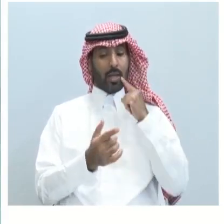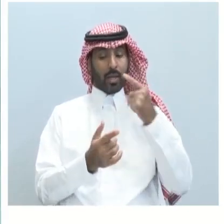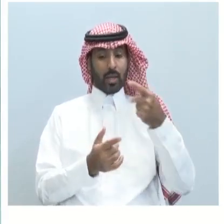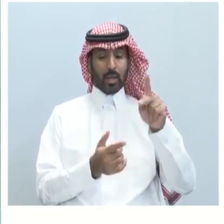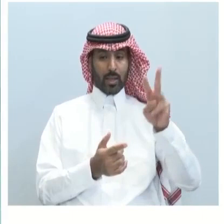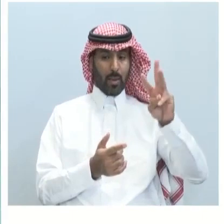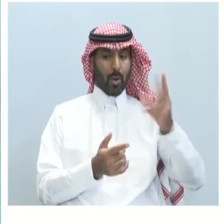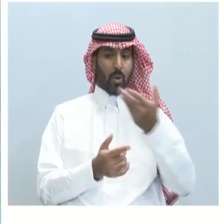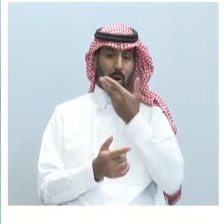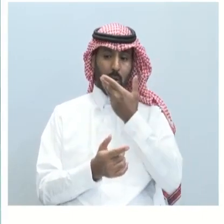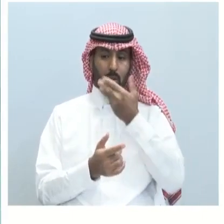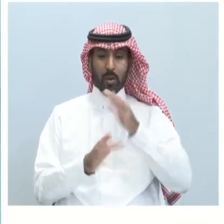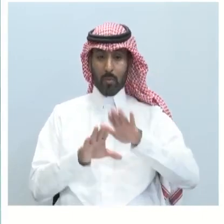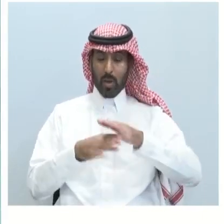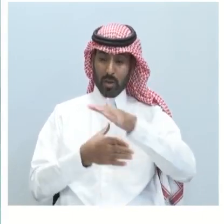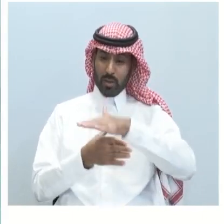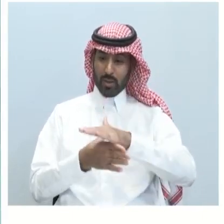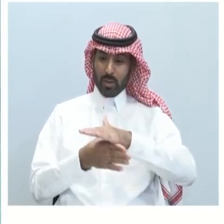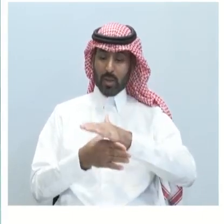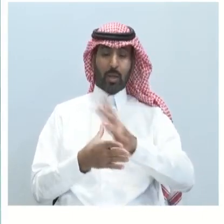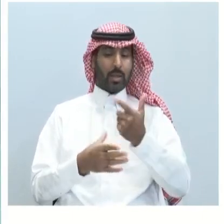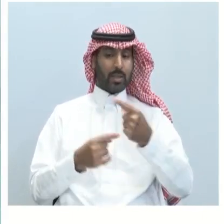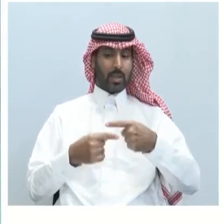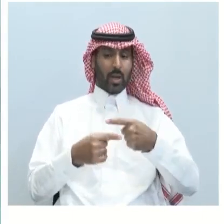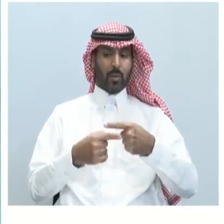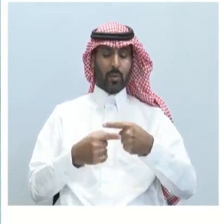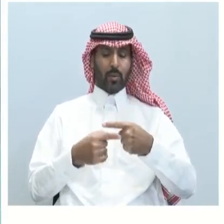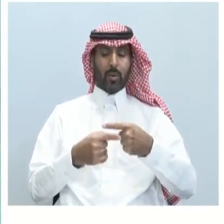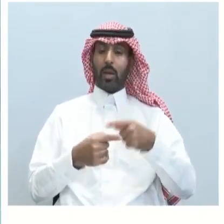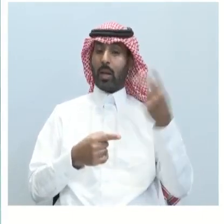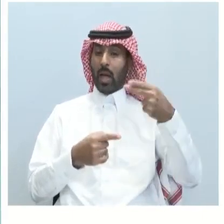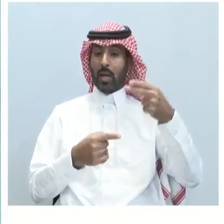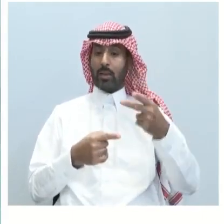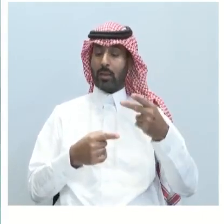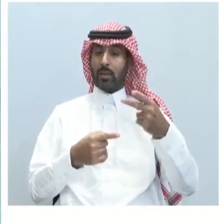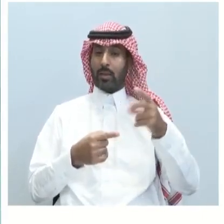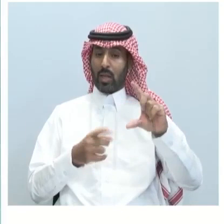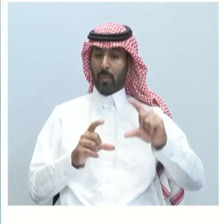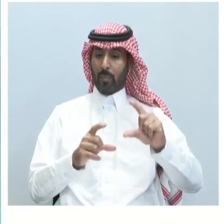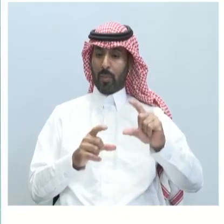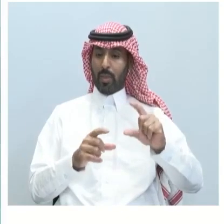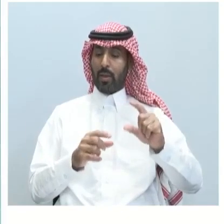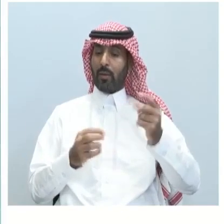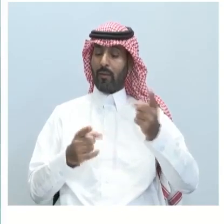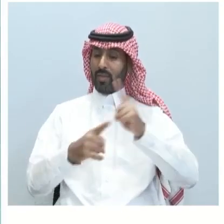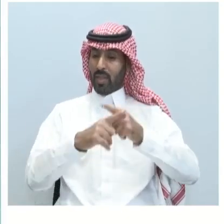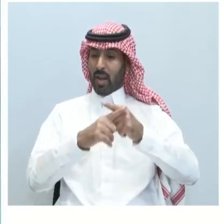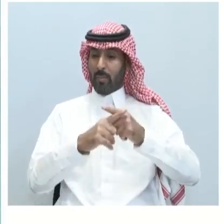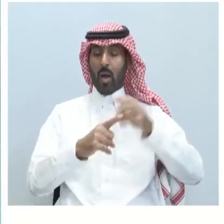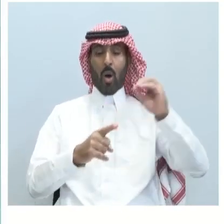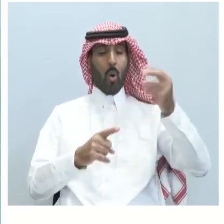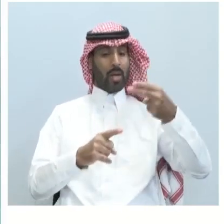اللي هو مين اللي هو ثابت تاين الماء يساوي تركيز الهيدروجين في تركيز من الهيدروكسيد وهذا ما